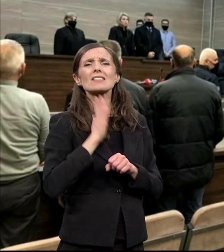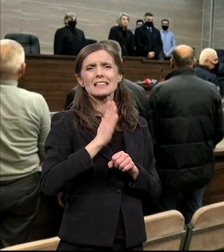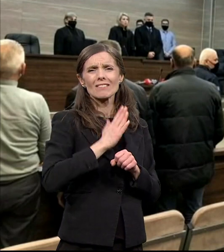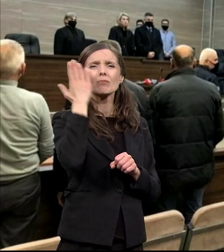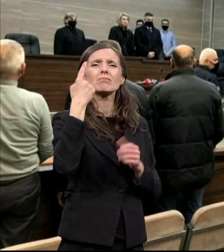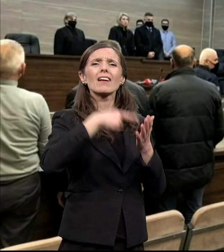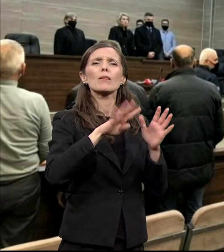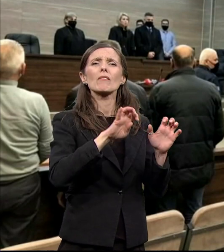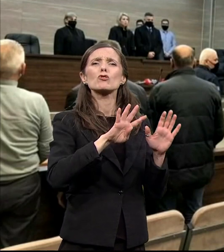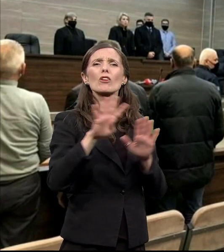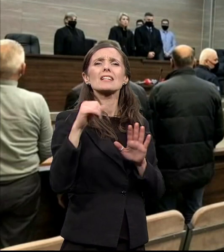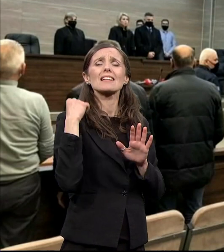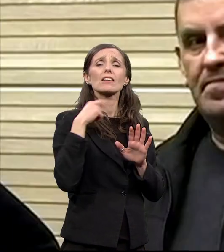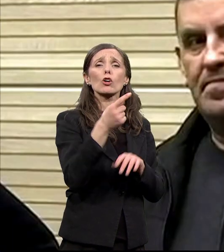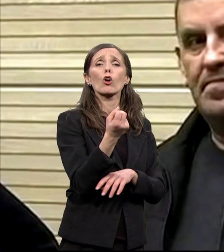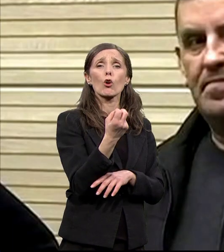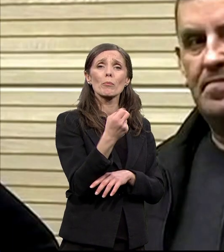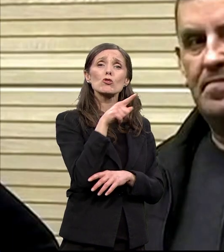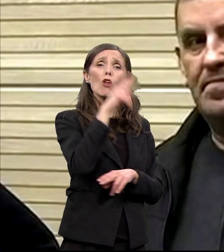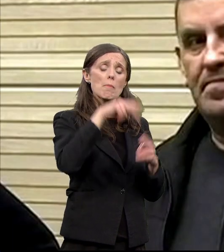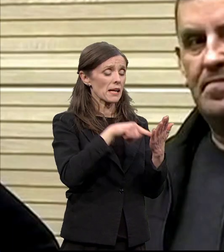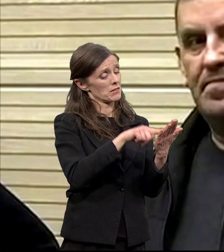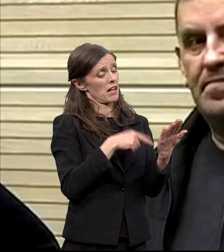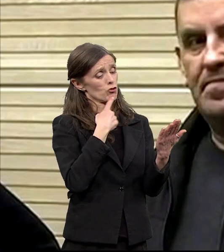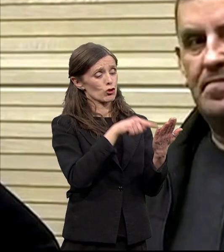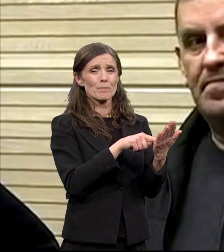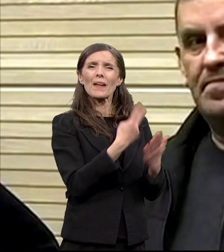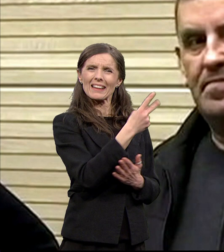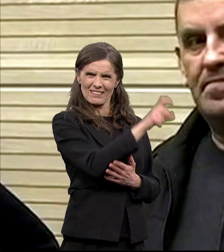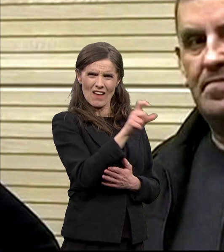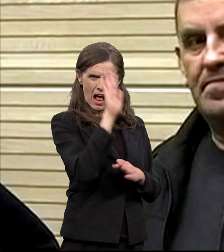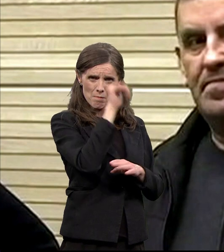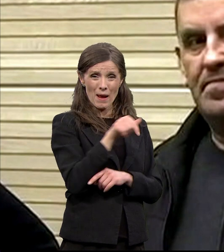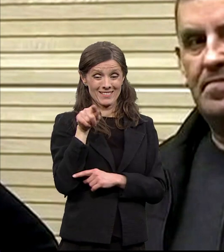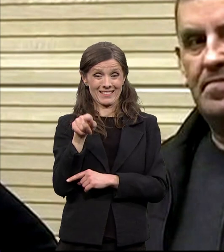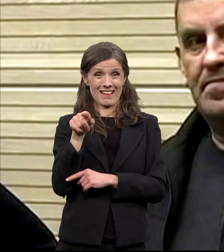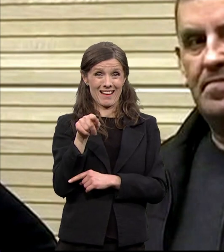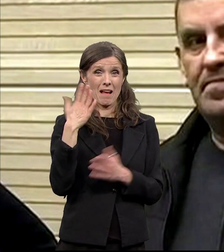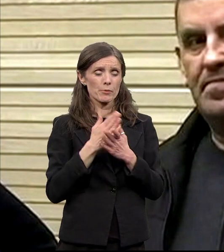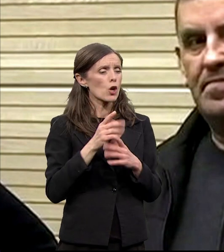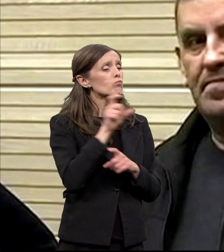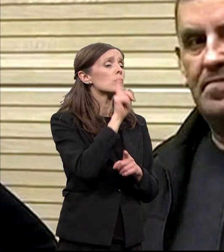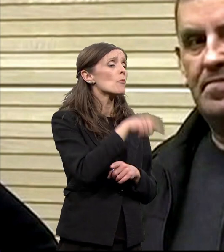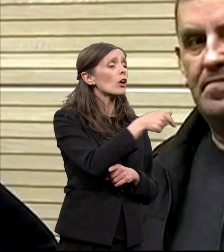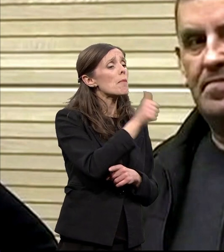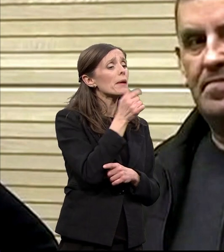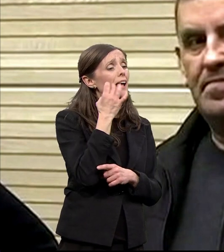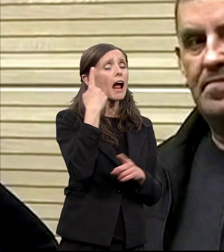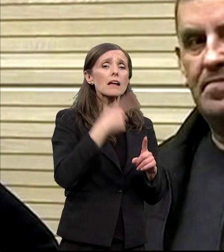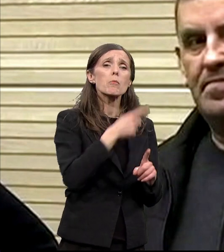1999. godine u Prištini. U presudi se navodi da je dvojicu Albanaca primoravao da piju rakiju i pevaju srpske